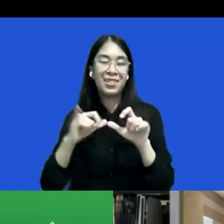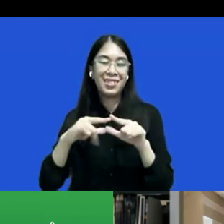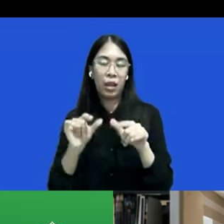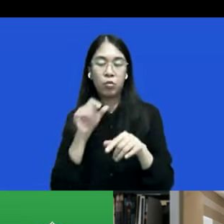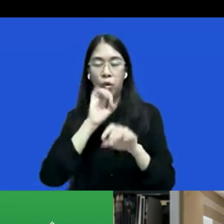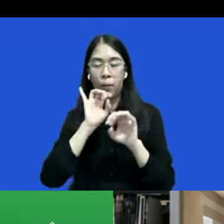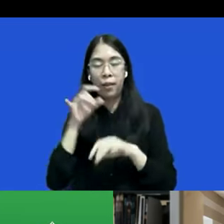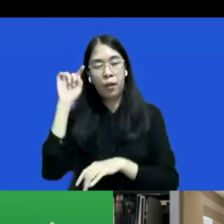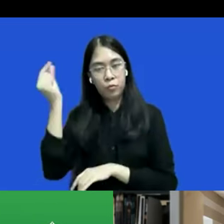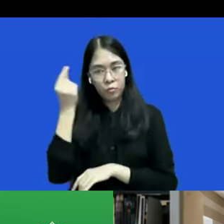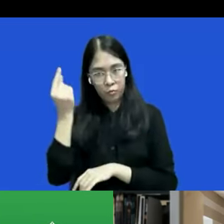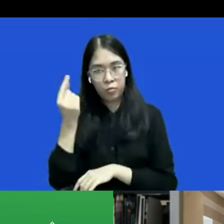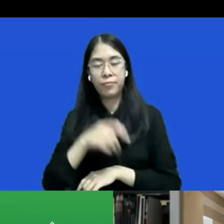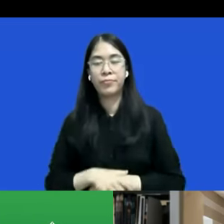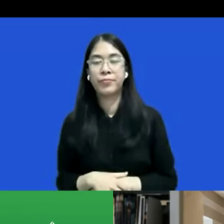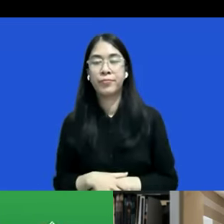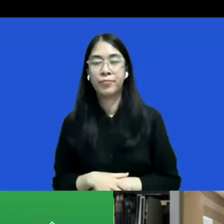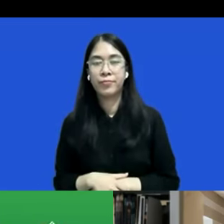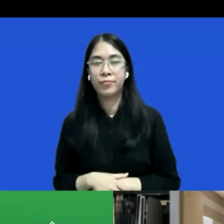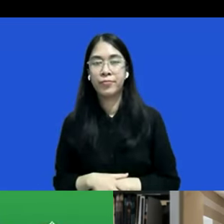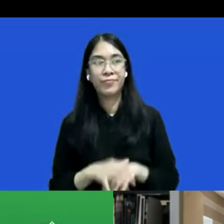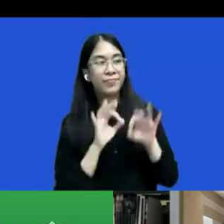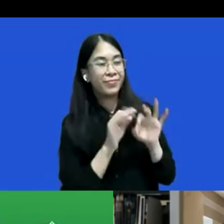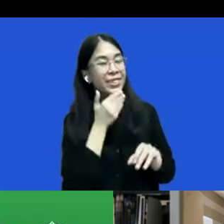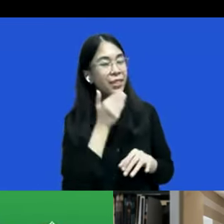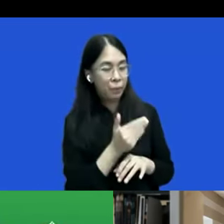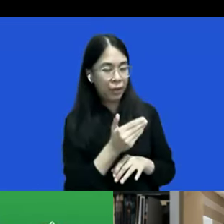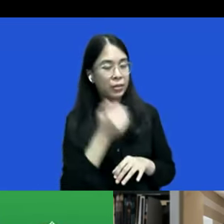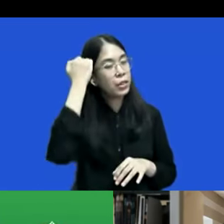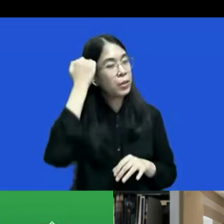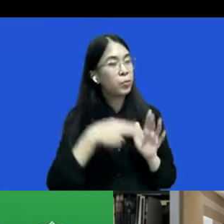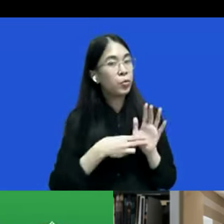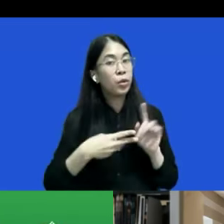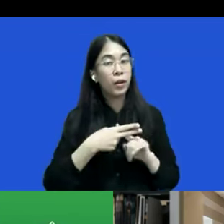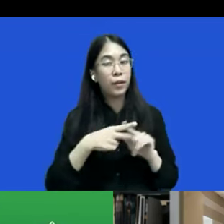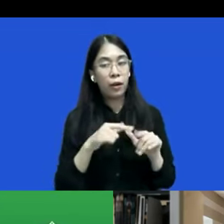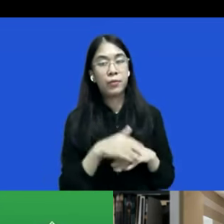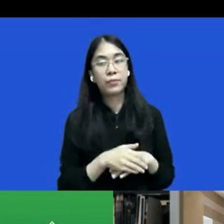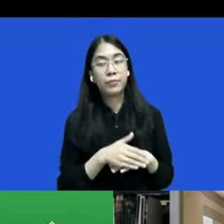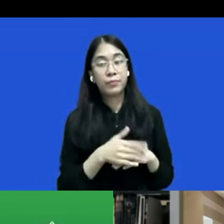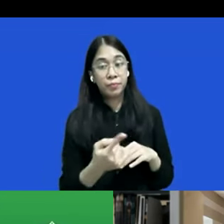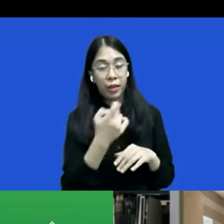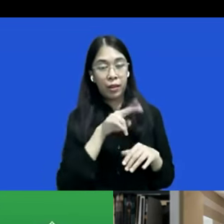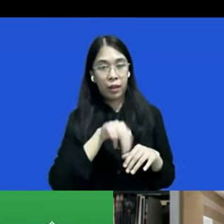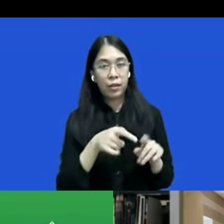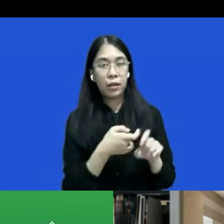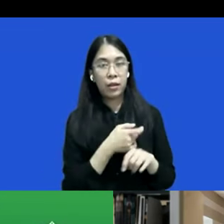pertanyaan Mas Irwan ya. Oke, baik. Terima kasih, Bu Neva. Ini ada pertanyaan lagi dari